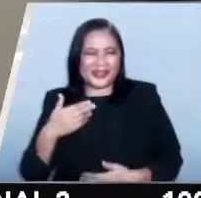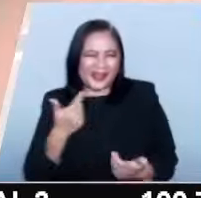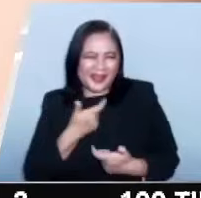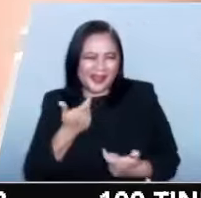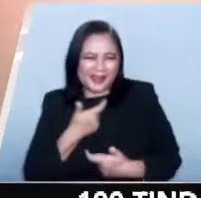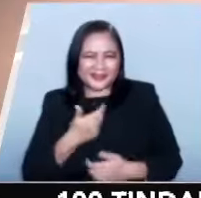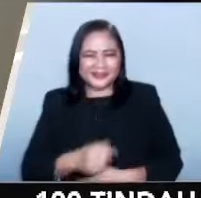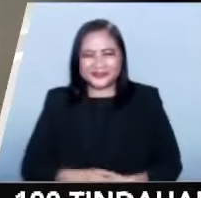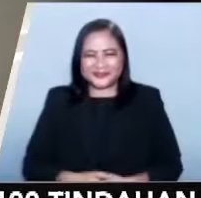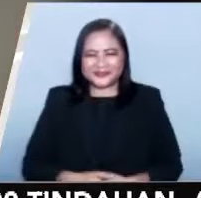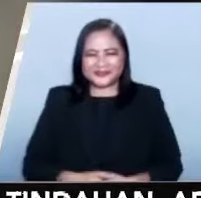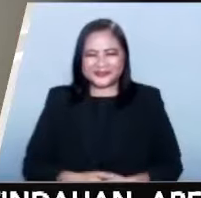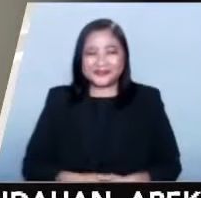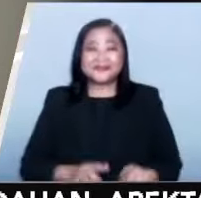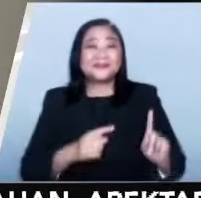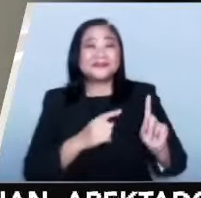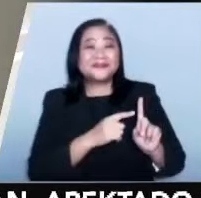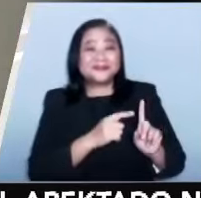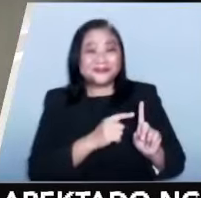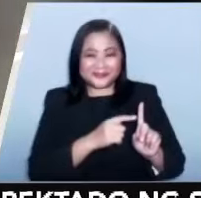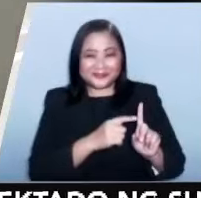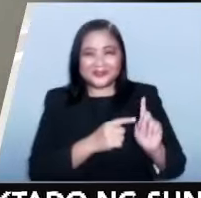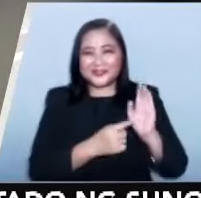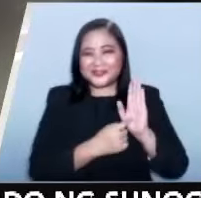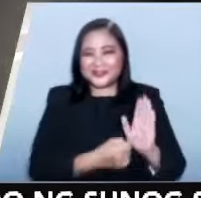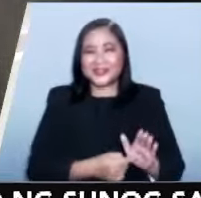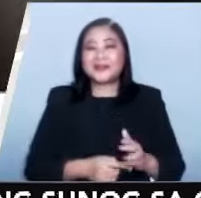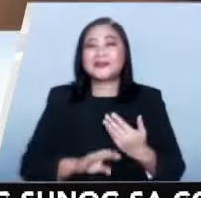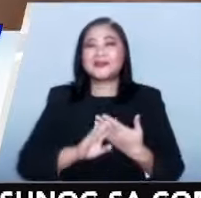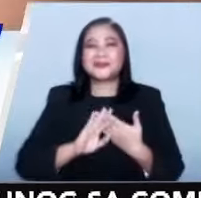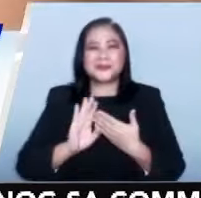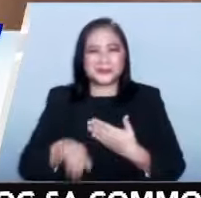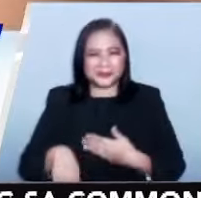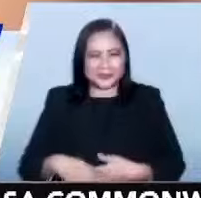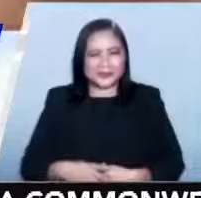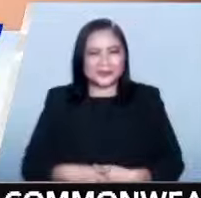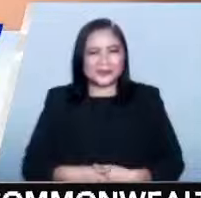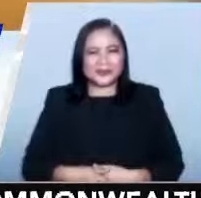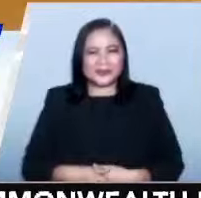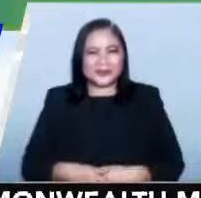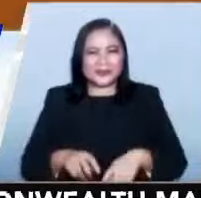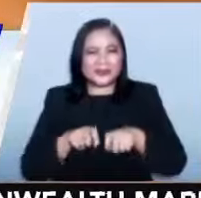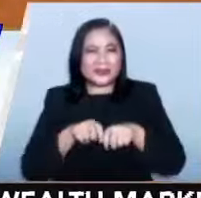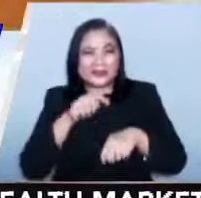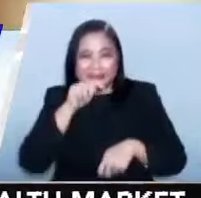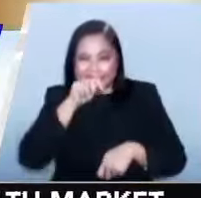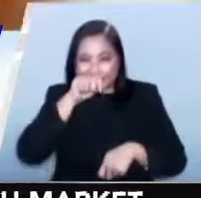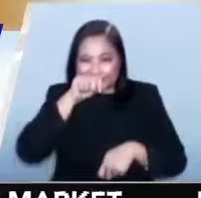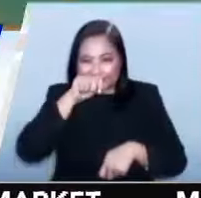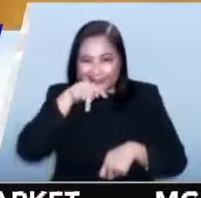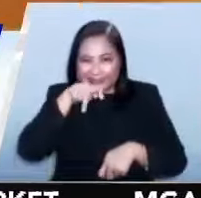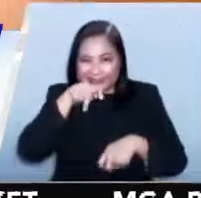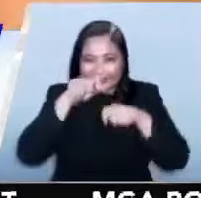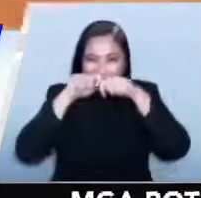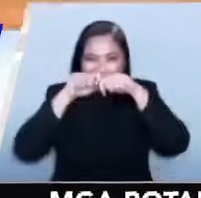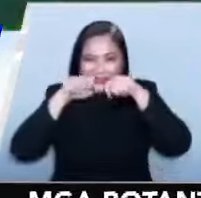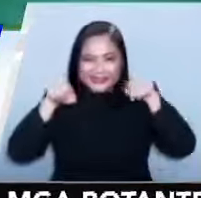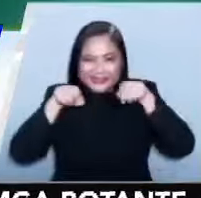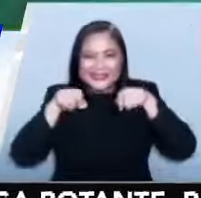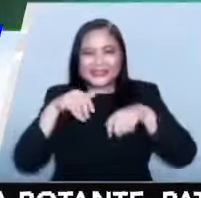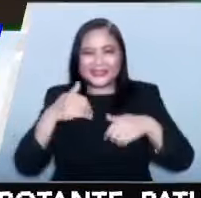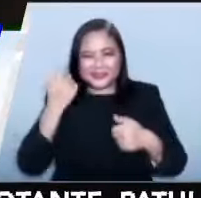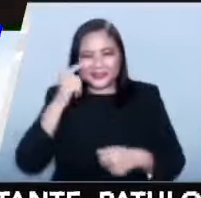Ang reveal ni Mima, nagbalik na ang one-seat apart teeth niya na iconic para sa kanyang mga